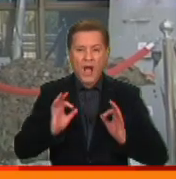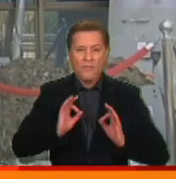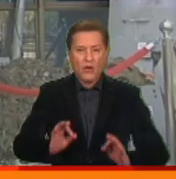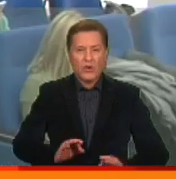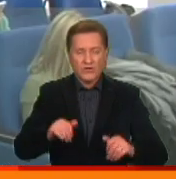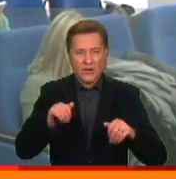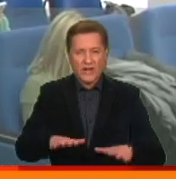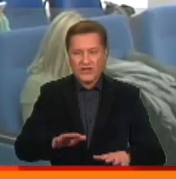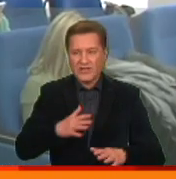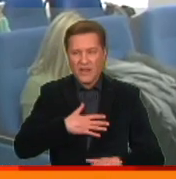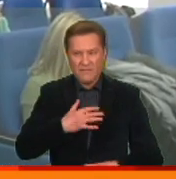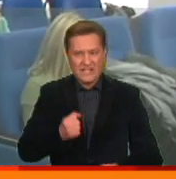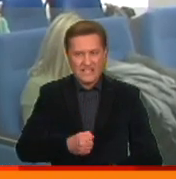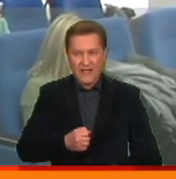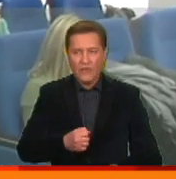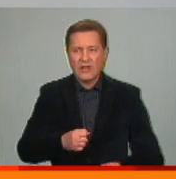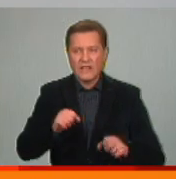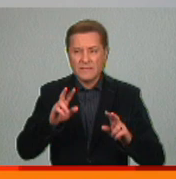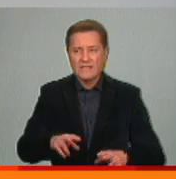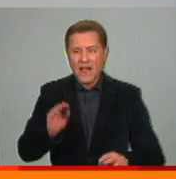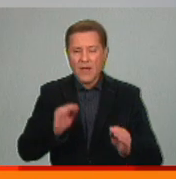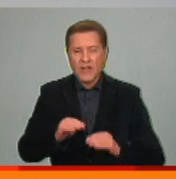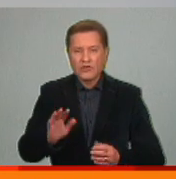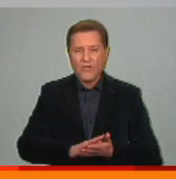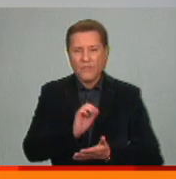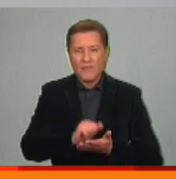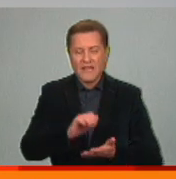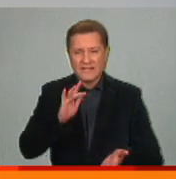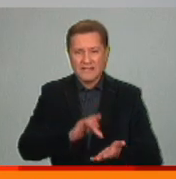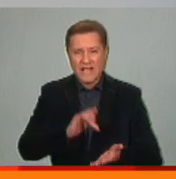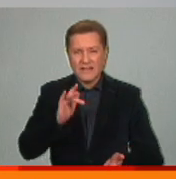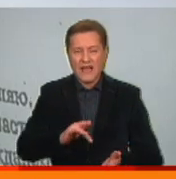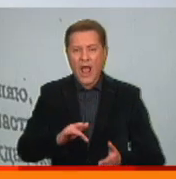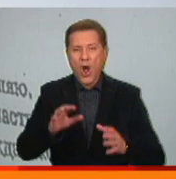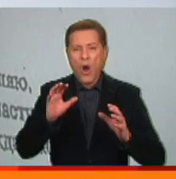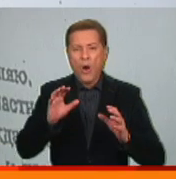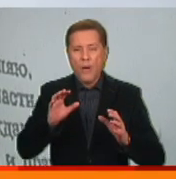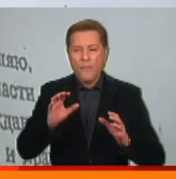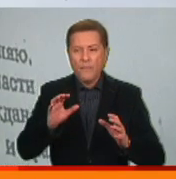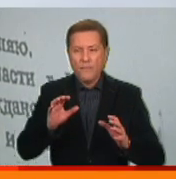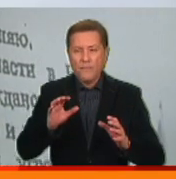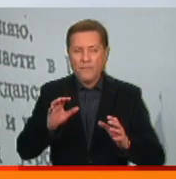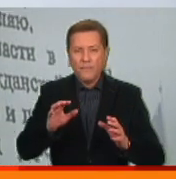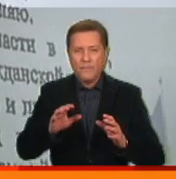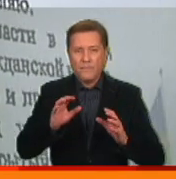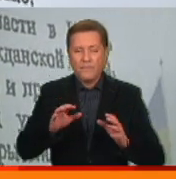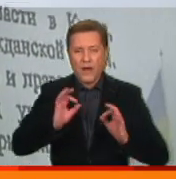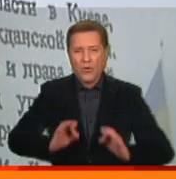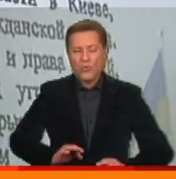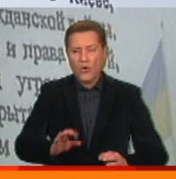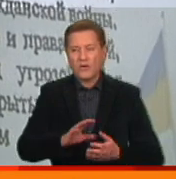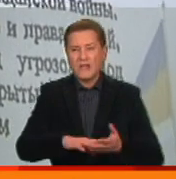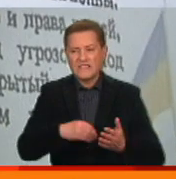не задоволена. У спеціально облаштованому прес-центрі у справі Януковича прокурор Кравченко називає це затягуванням і каже, проситиме